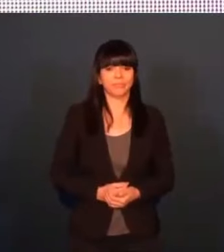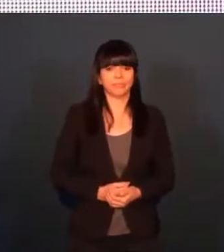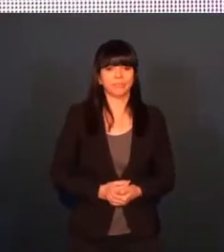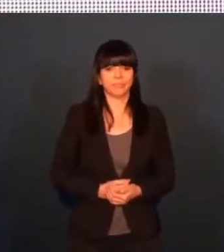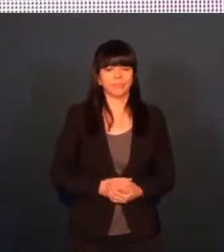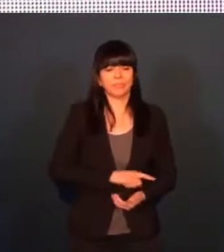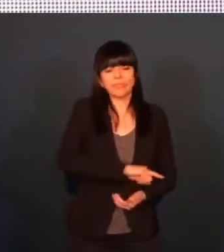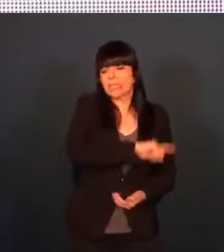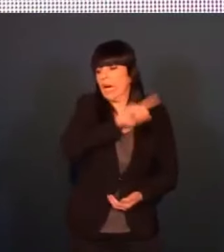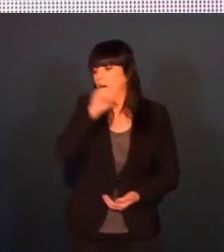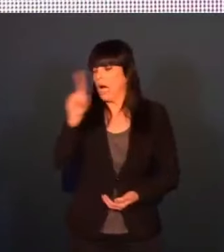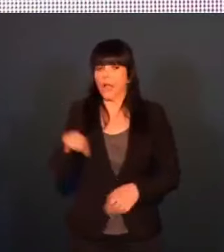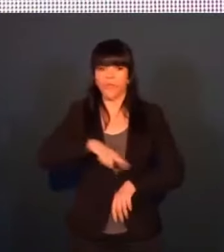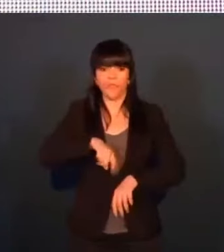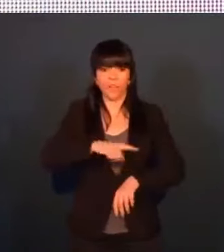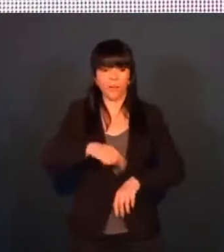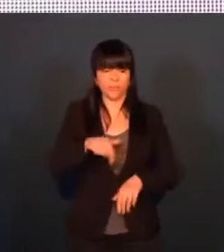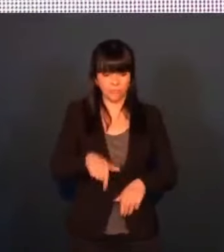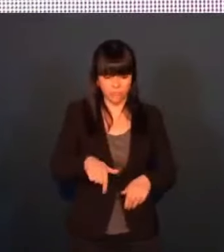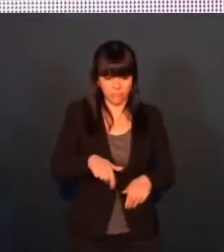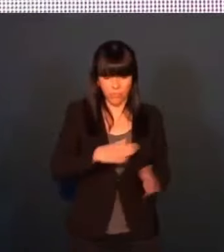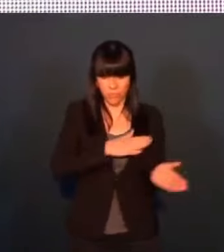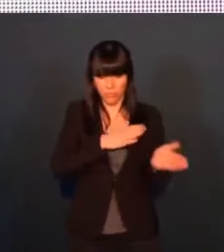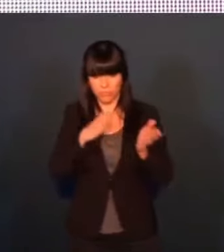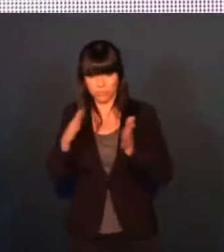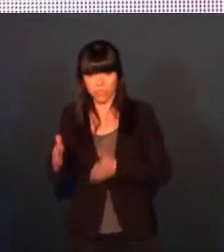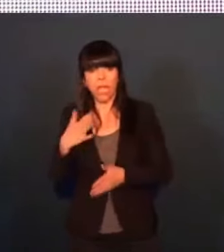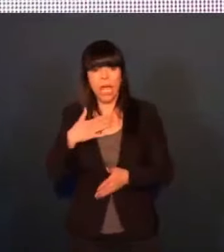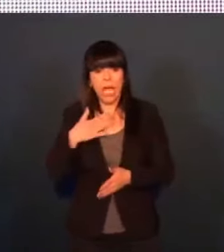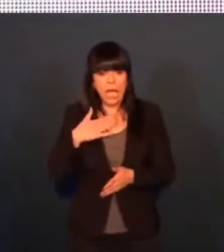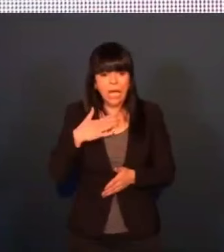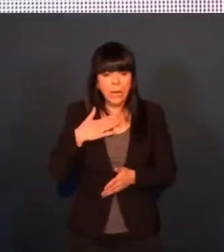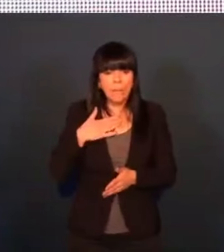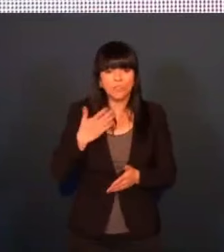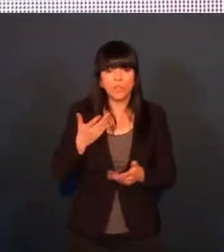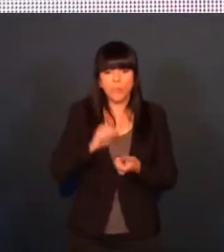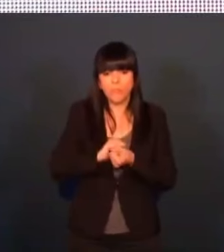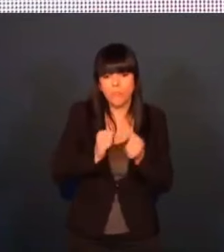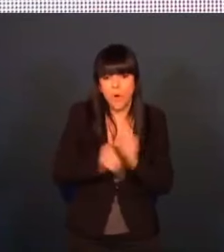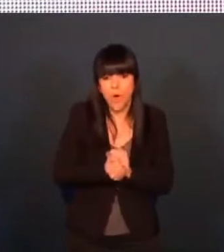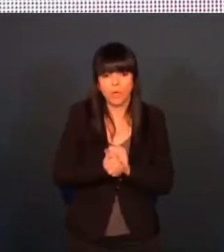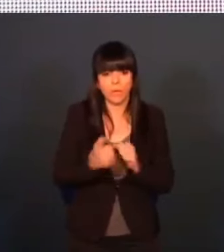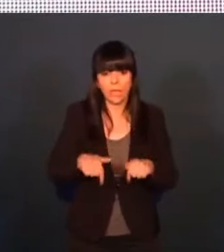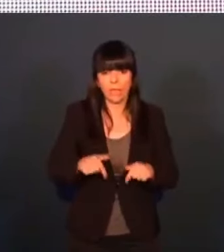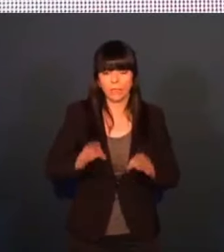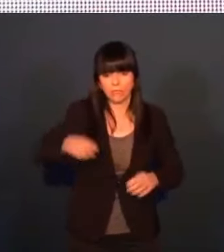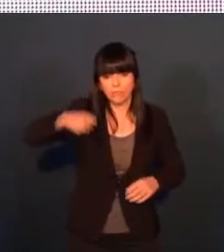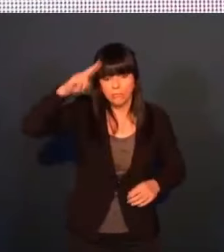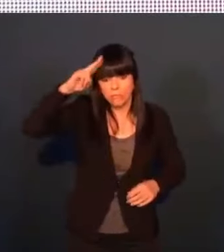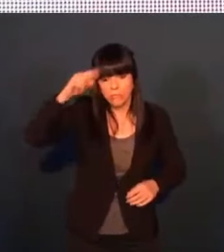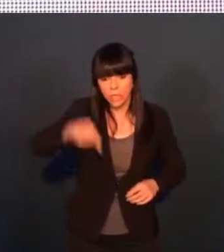През цялото време, през целия този период, имаше борба ние да спазим тези